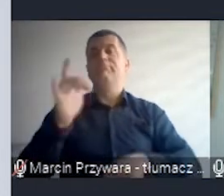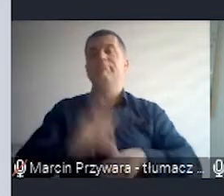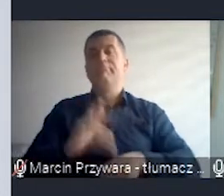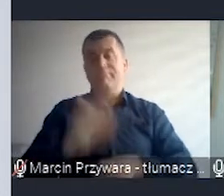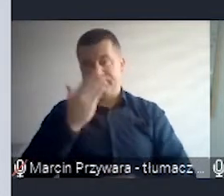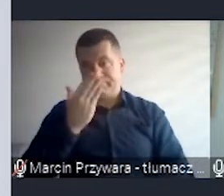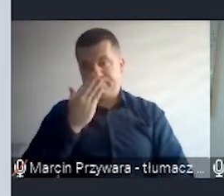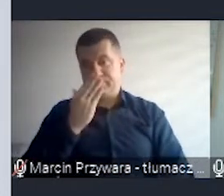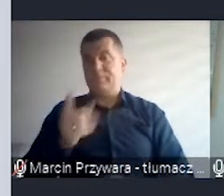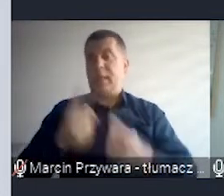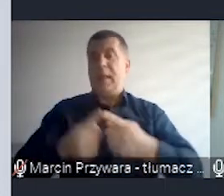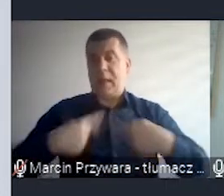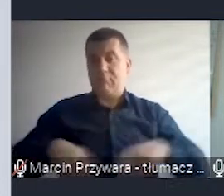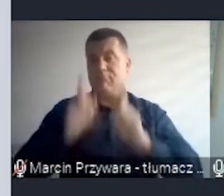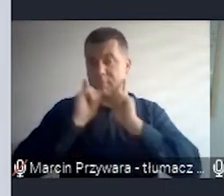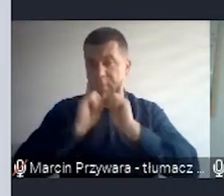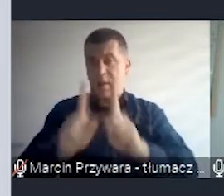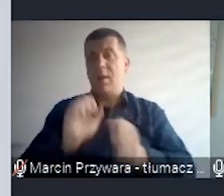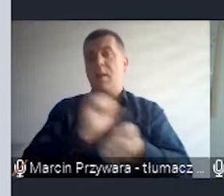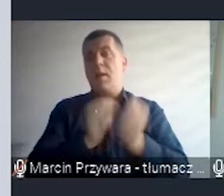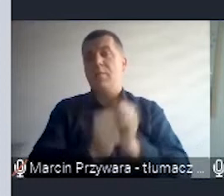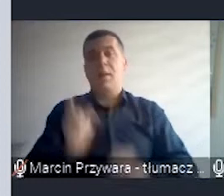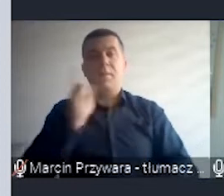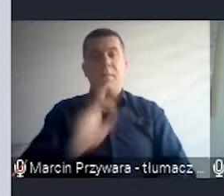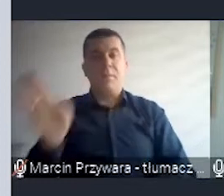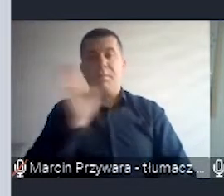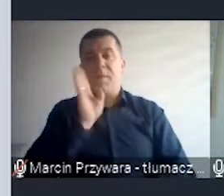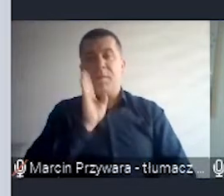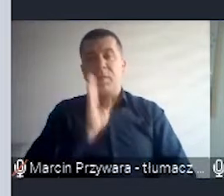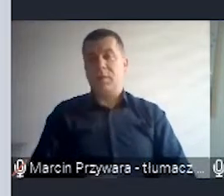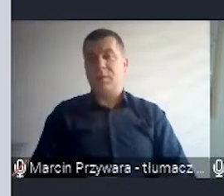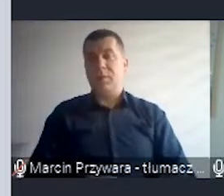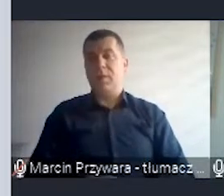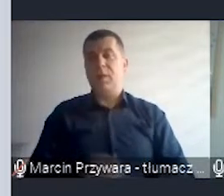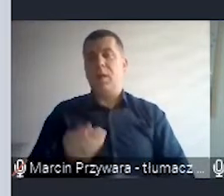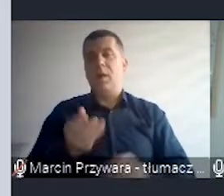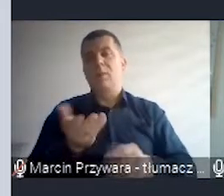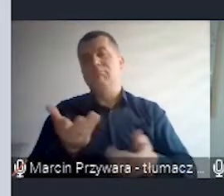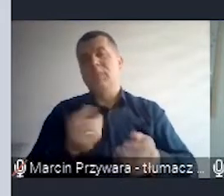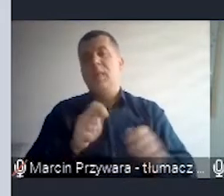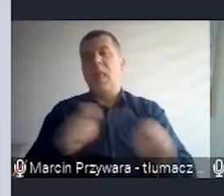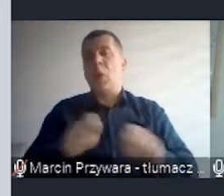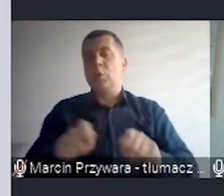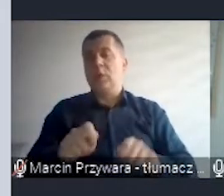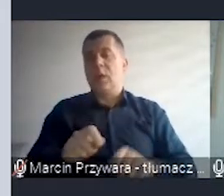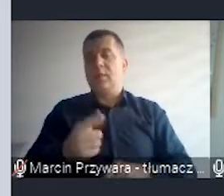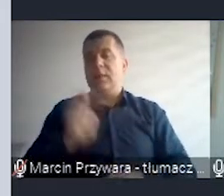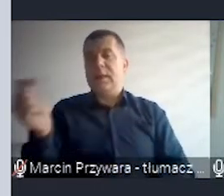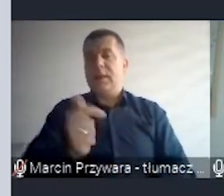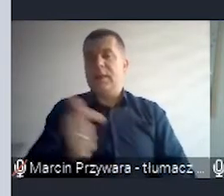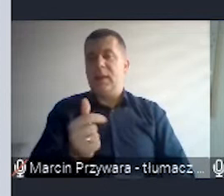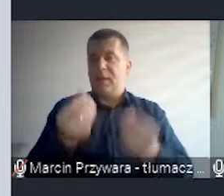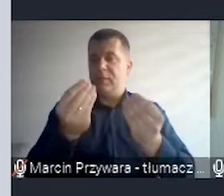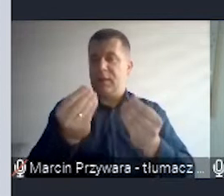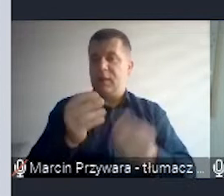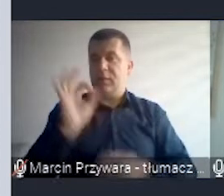skutkujące realnym albo potencjalnym naruszeniem interesów finansowych